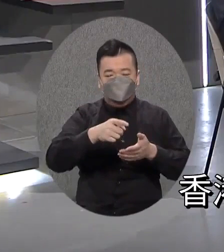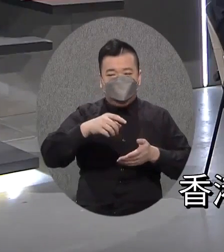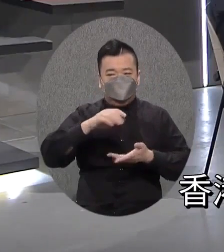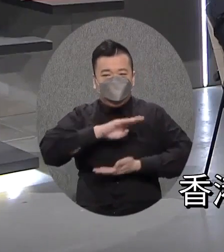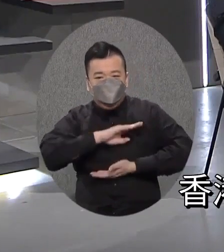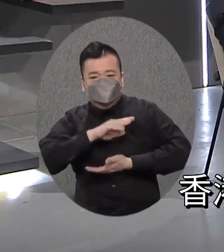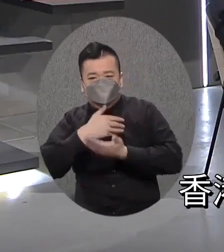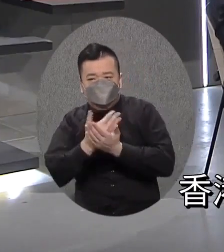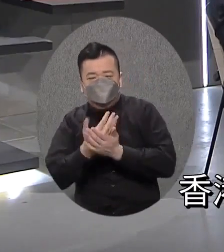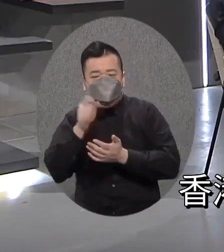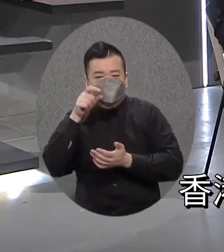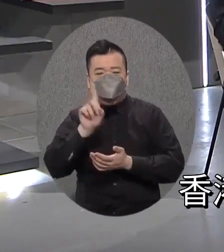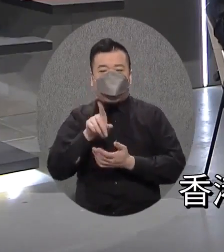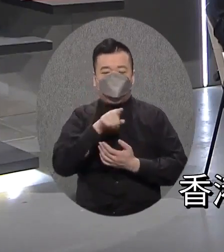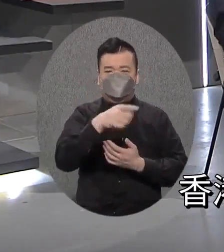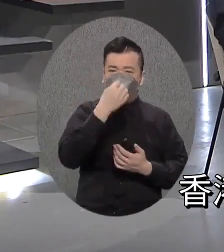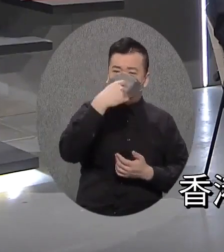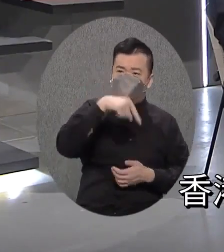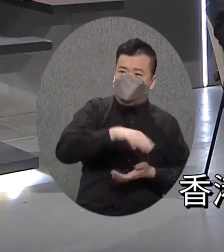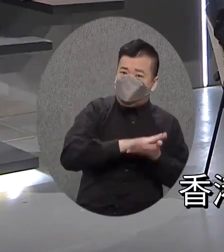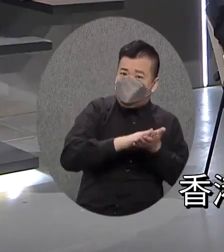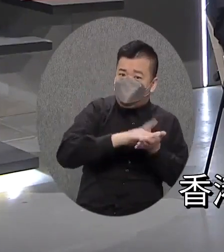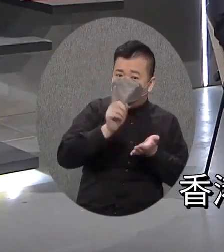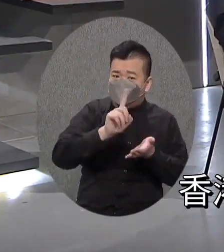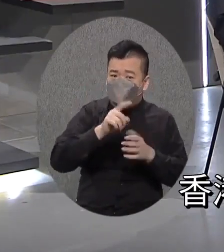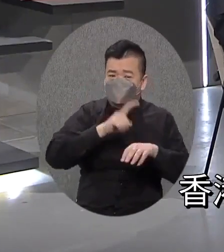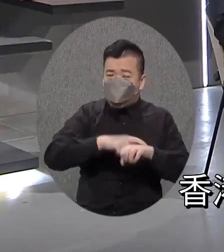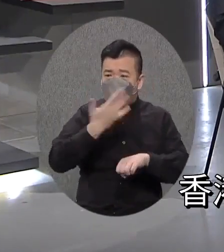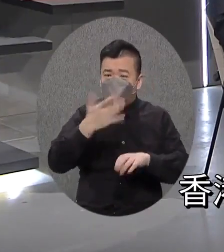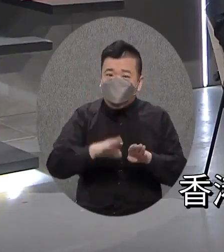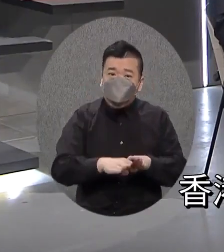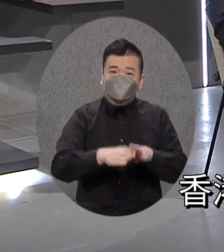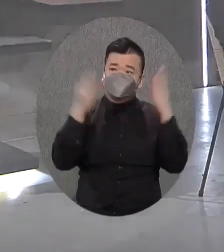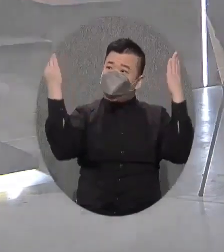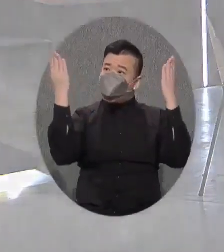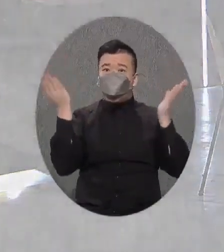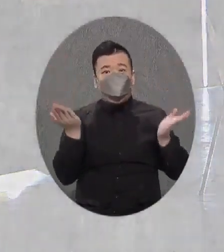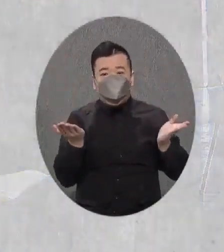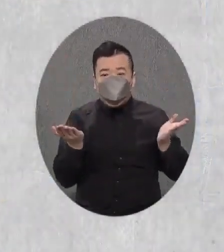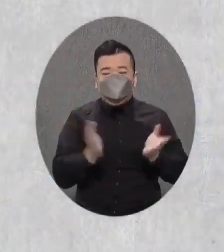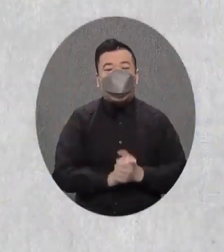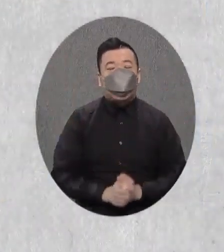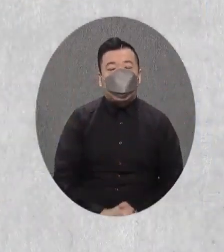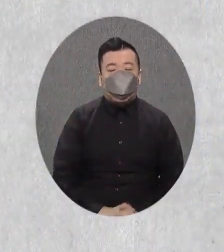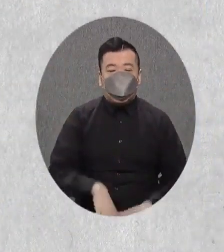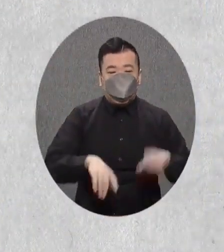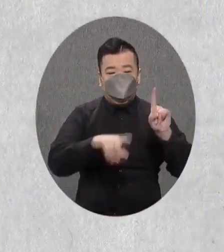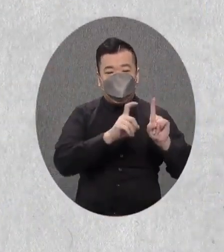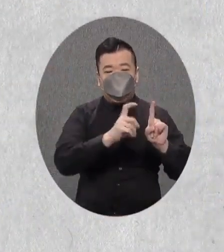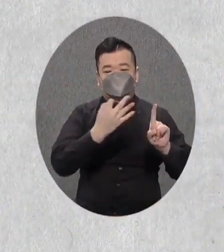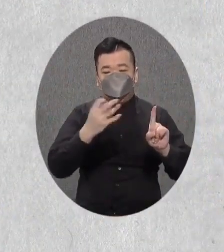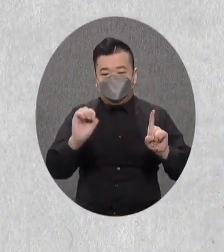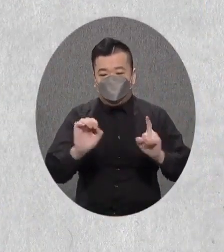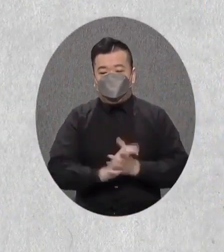咁香港版畫呢個咁樣嘅故事，應該由咩時代開始講起嘅咧？ 其實咧喺